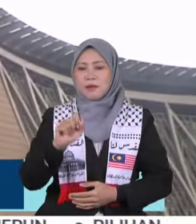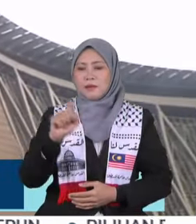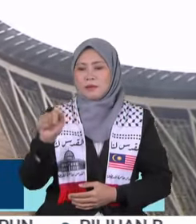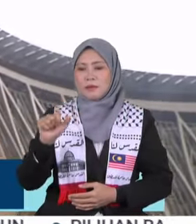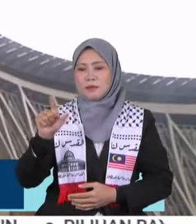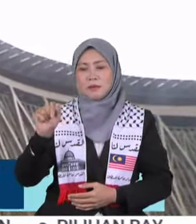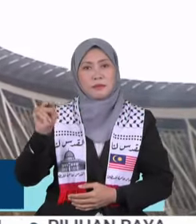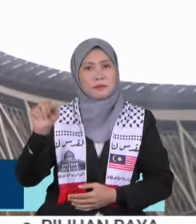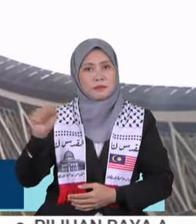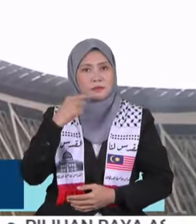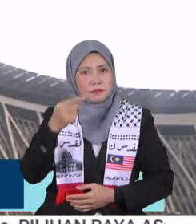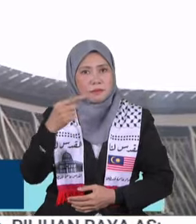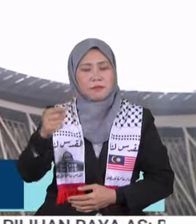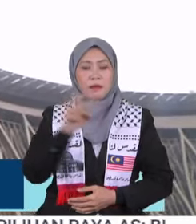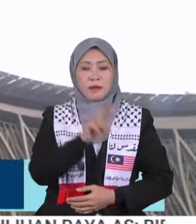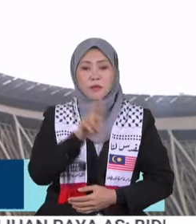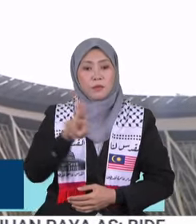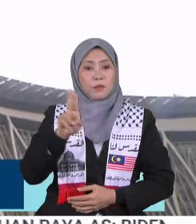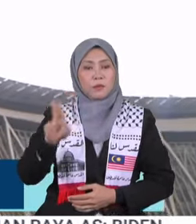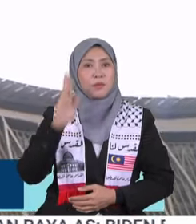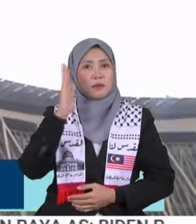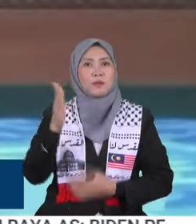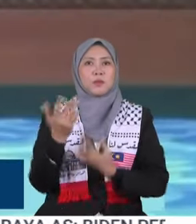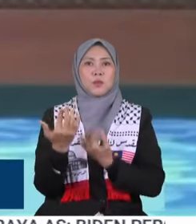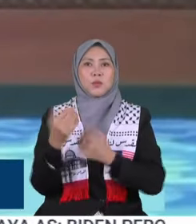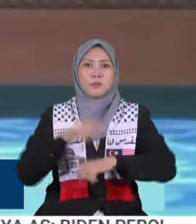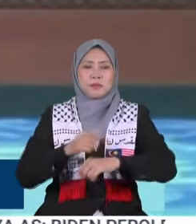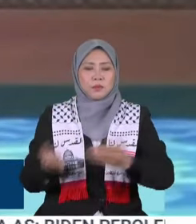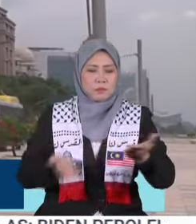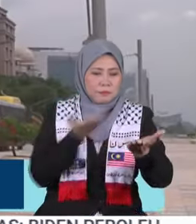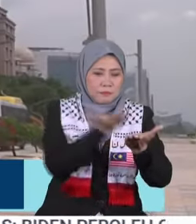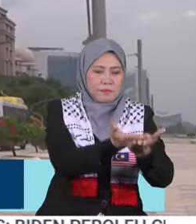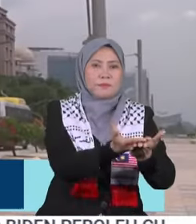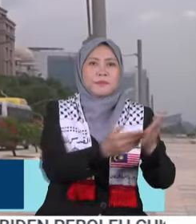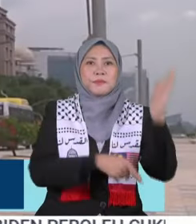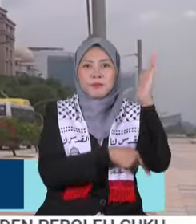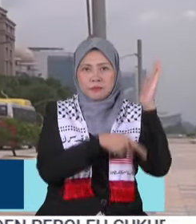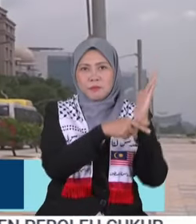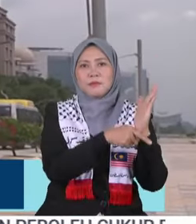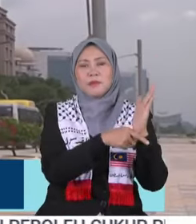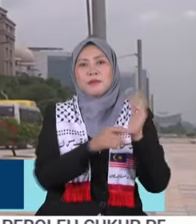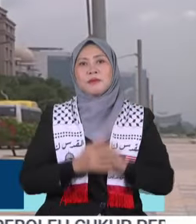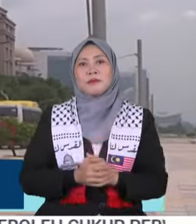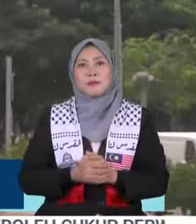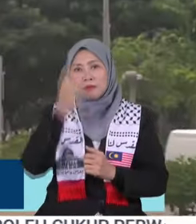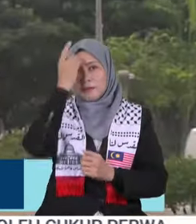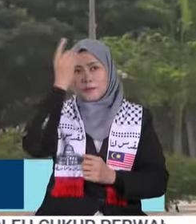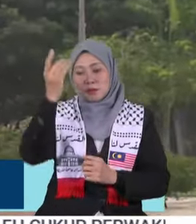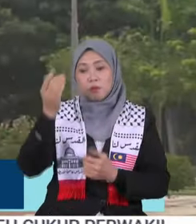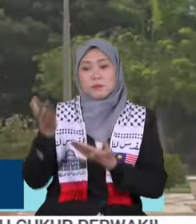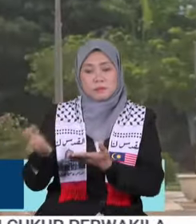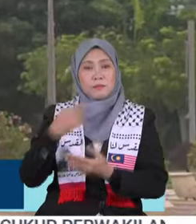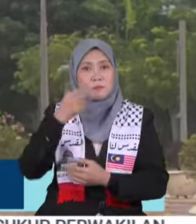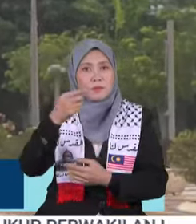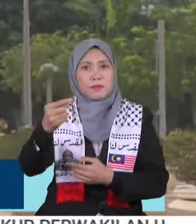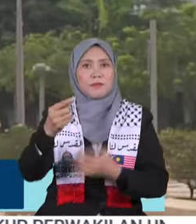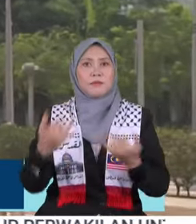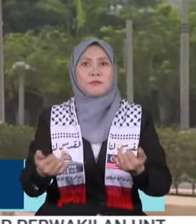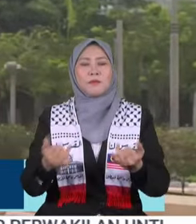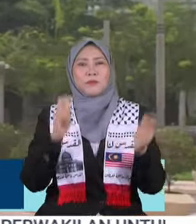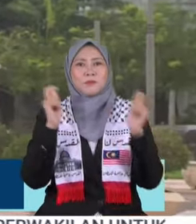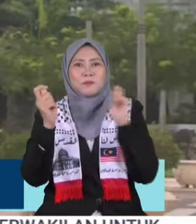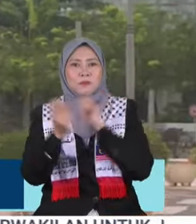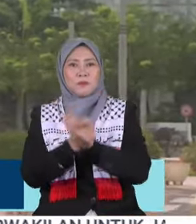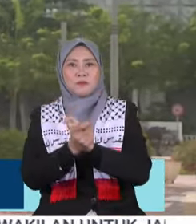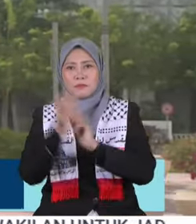Osman Said. RUU berkenaan hanya menunggu masa untuk dibentangkan di Parlimen. Jelas Datuk Seri Azalina, langkah reformasi itu selaras